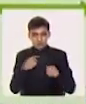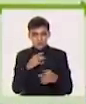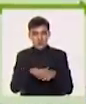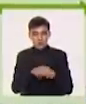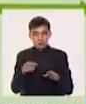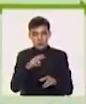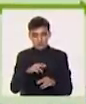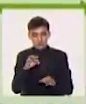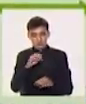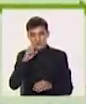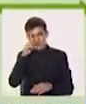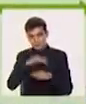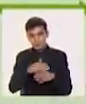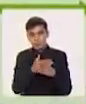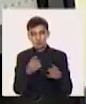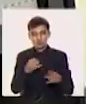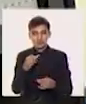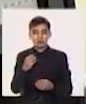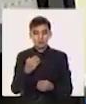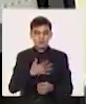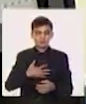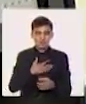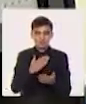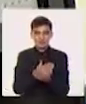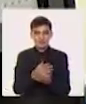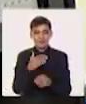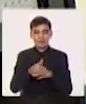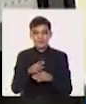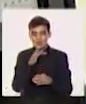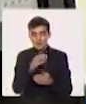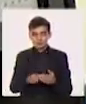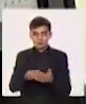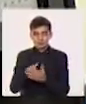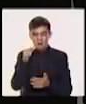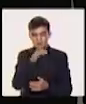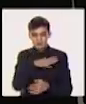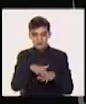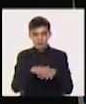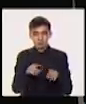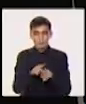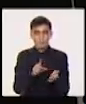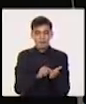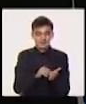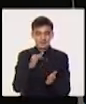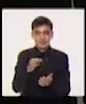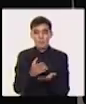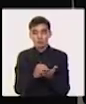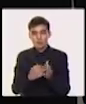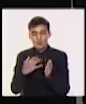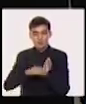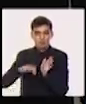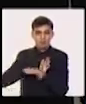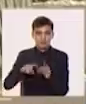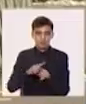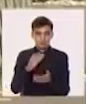демеу болса дейді. Елді алаңдатып отырған тағы бір сауал, несиесі уақытында төленбеген ел зейнетақысы мен жәрдемақысынан алынып жатқанын,